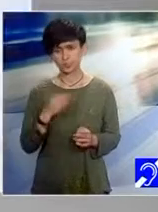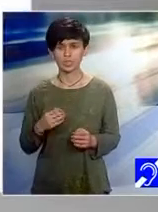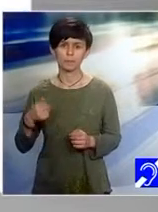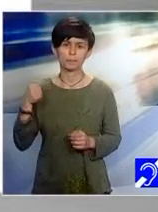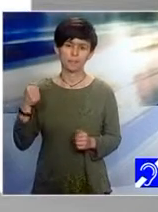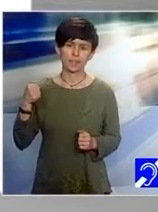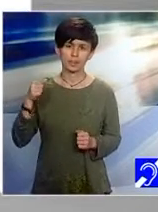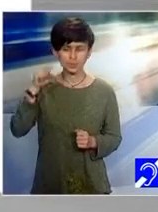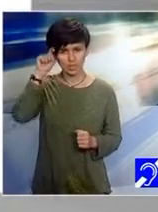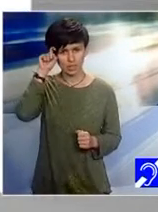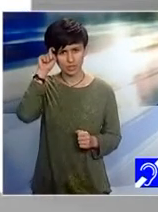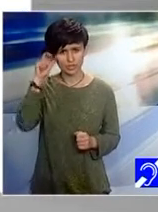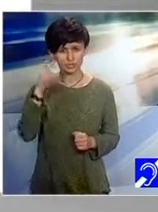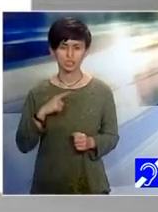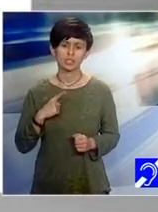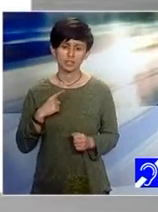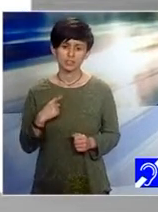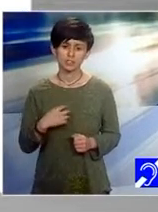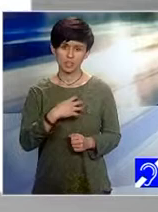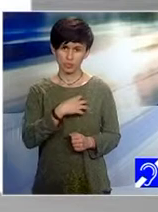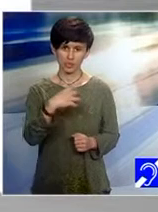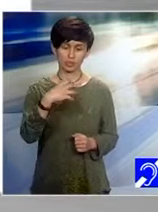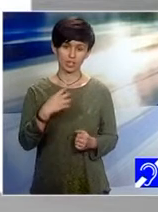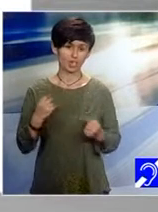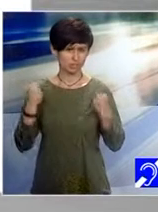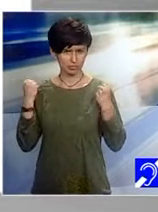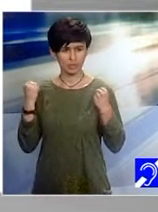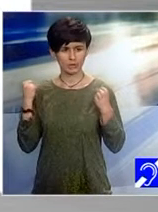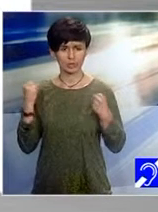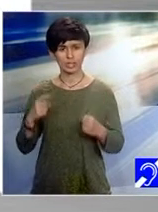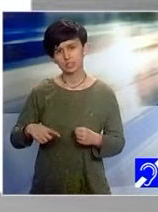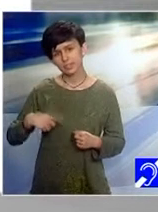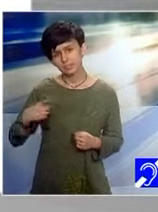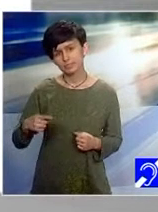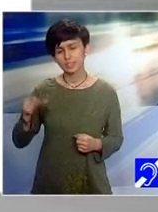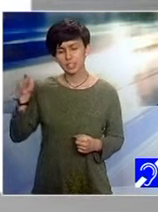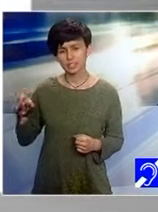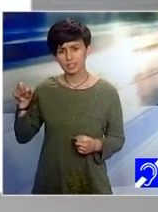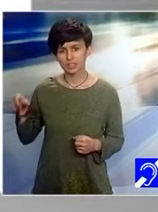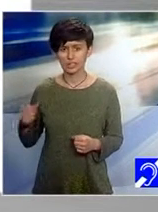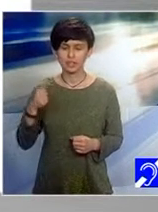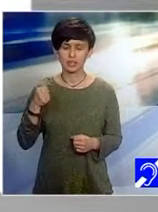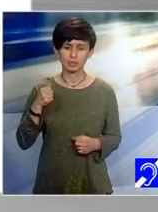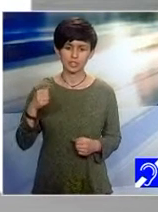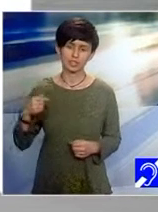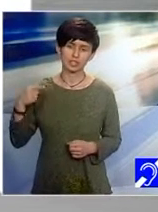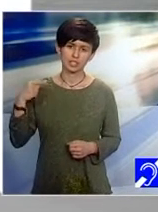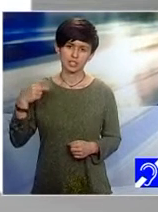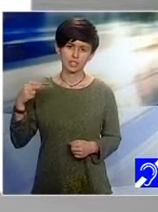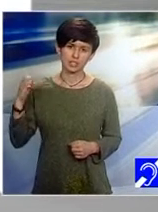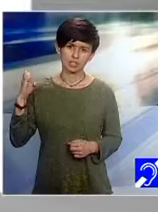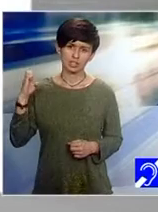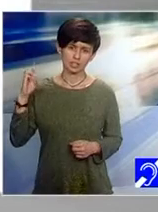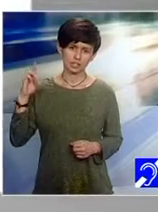armenii au crezut că sunt mai bogați și mai puternici decât armenii din Gherla și s-au apucat să clădească ceva și